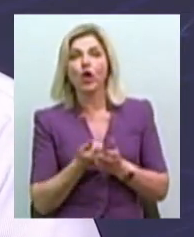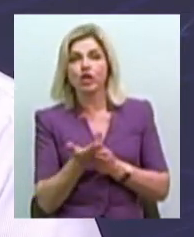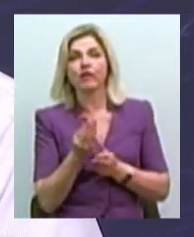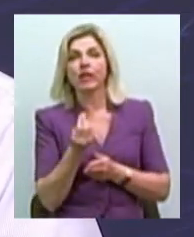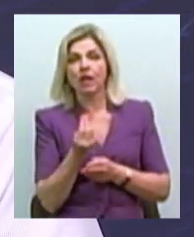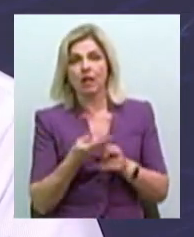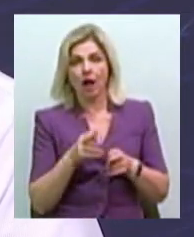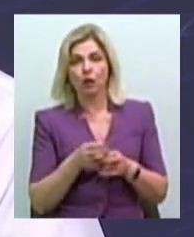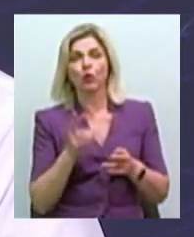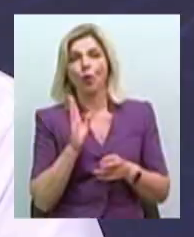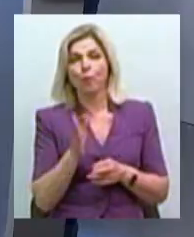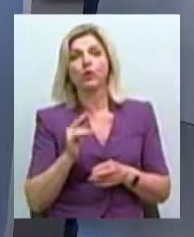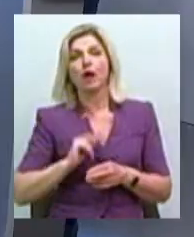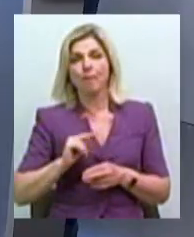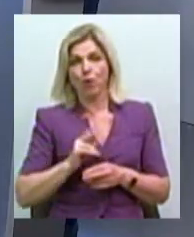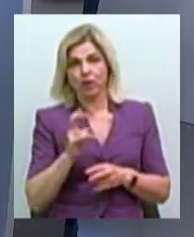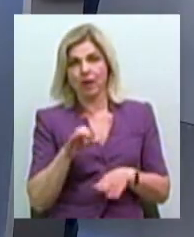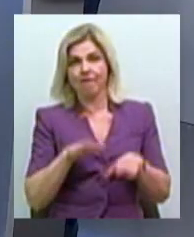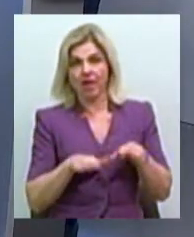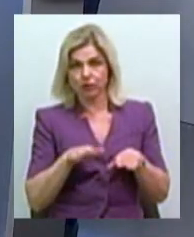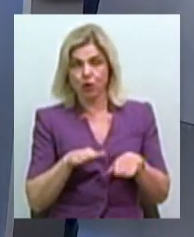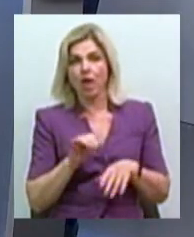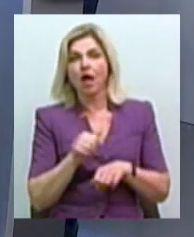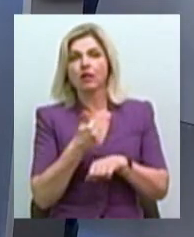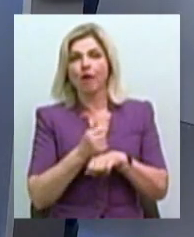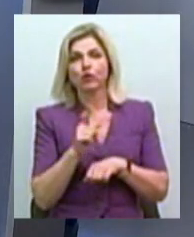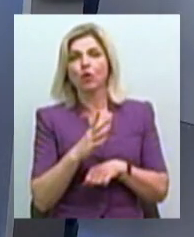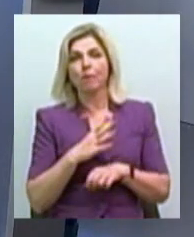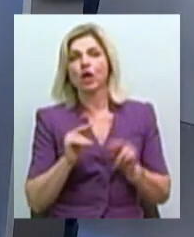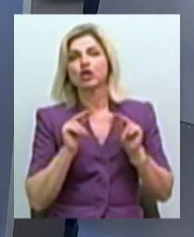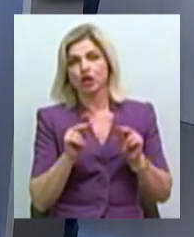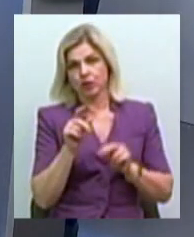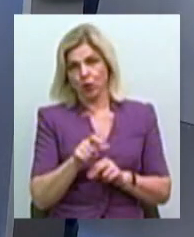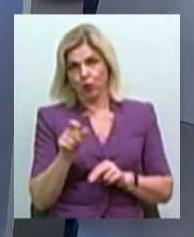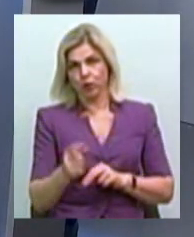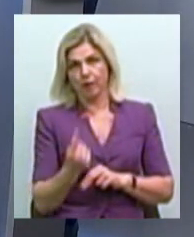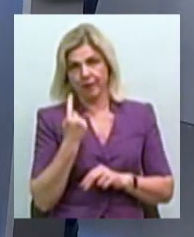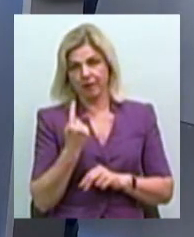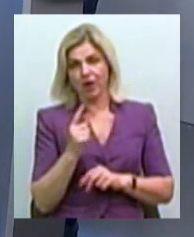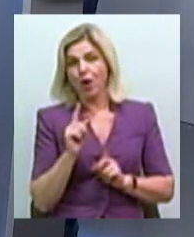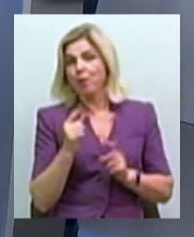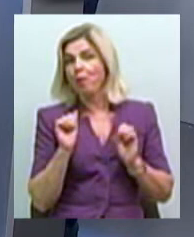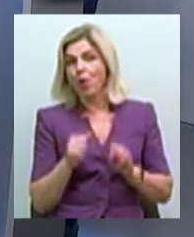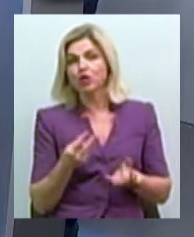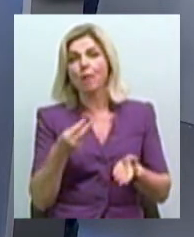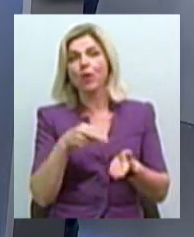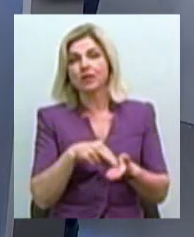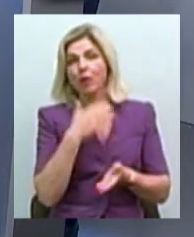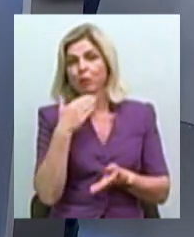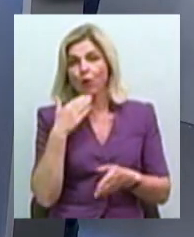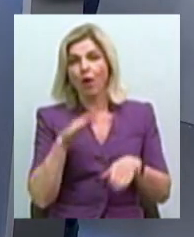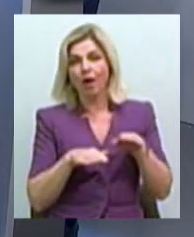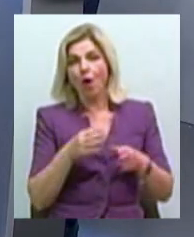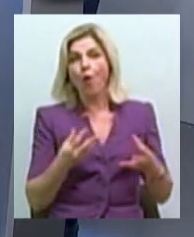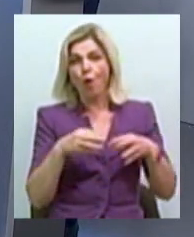работать на этих весовых комплексах. И самое главное, чтобы это были честные люди, прежде всего. Потому что можно поставить комплексов масса, но мы